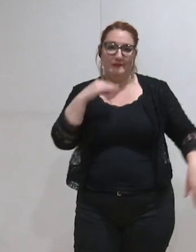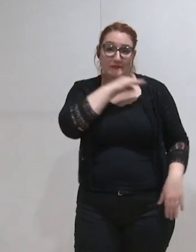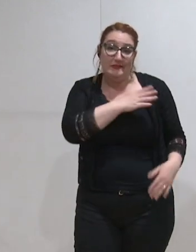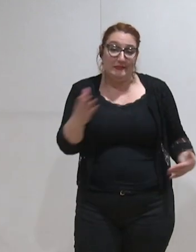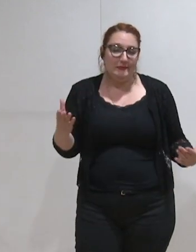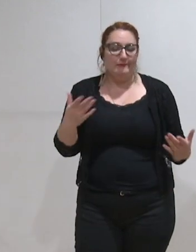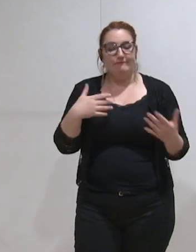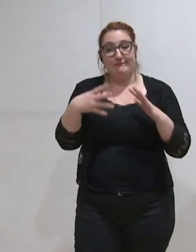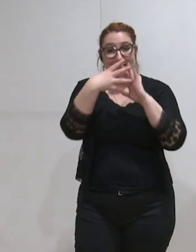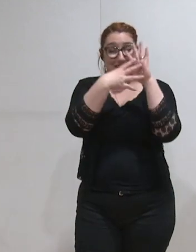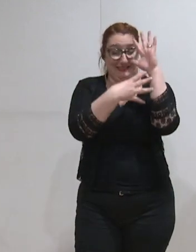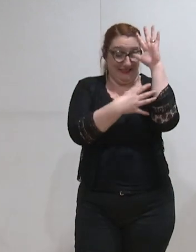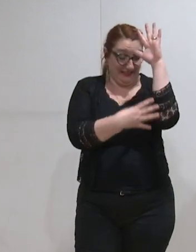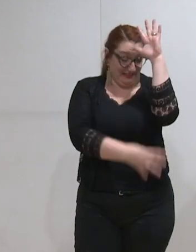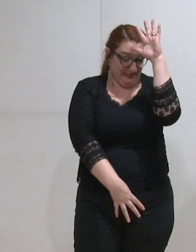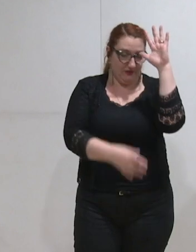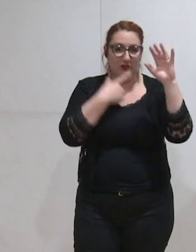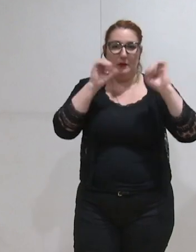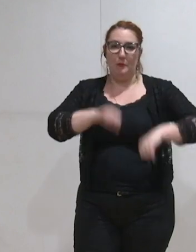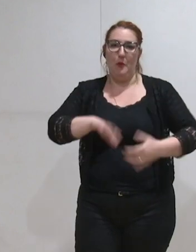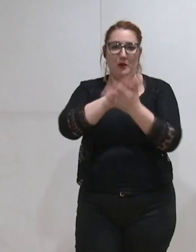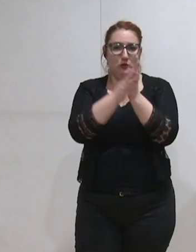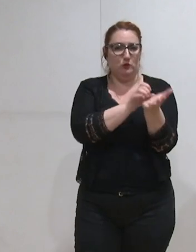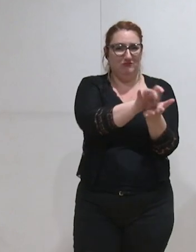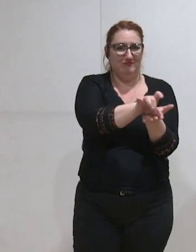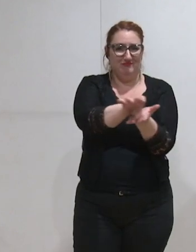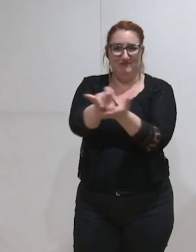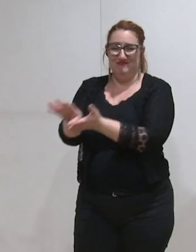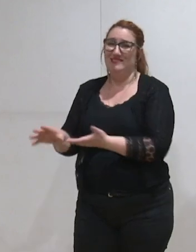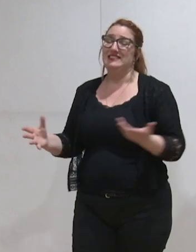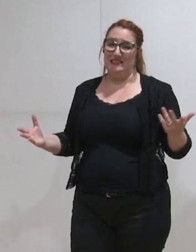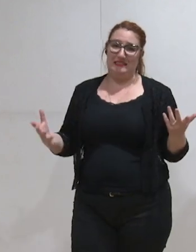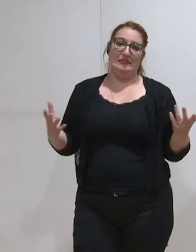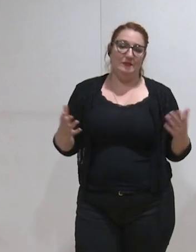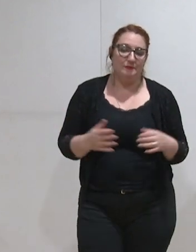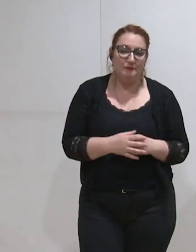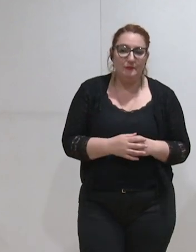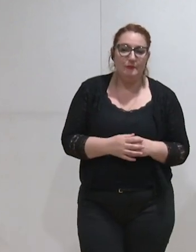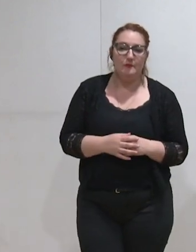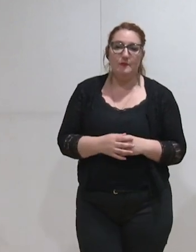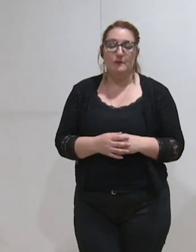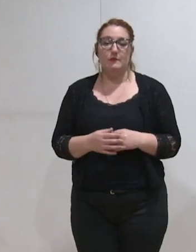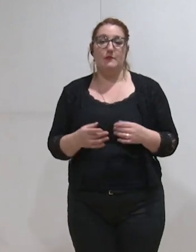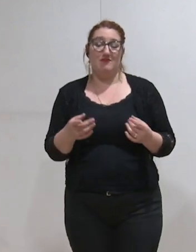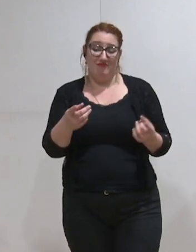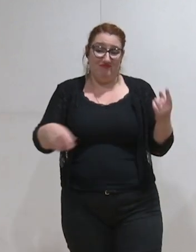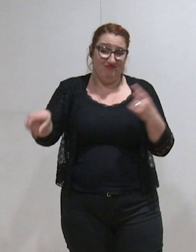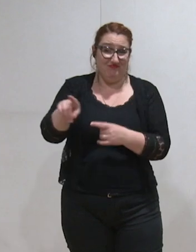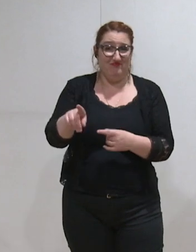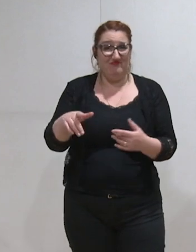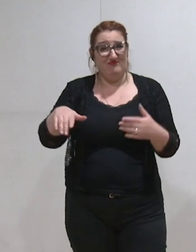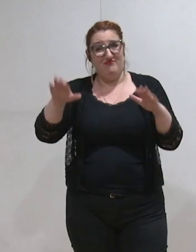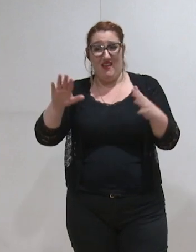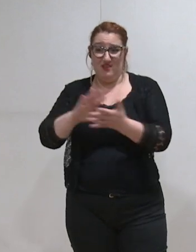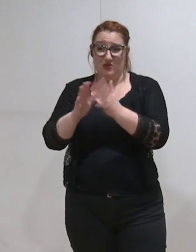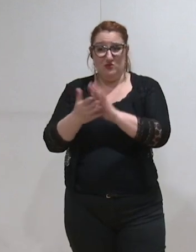critères plus on on peut exclure un certain nombre d'associations qui onto besoin également de